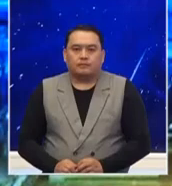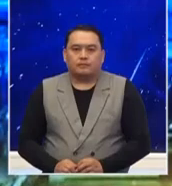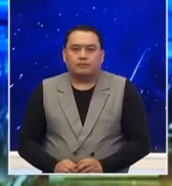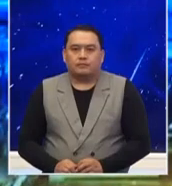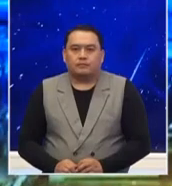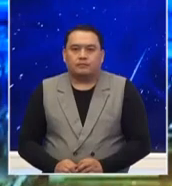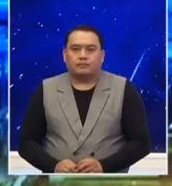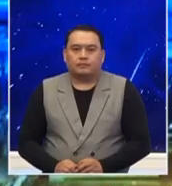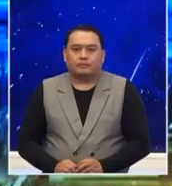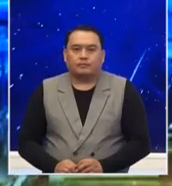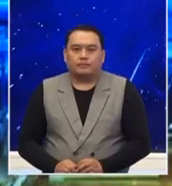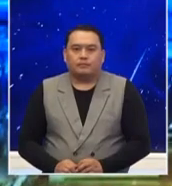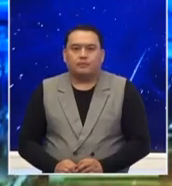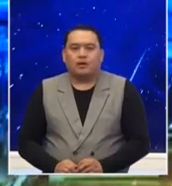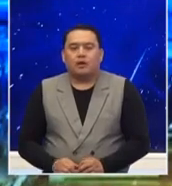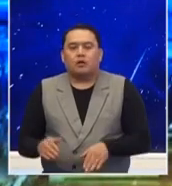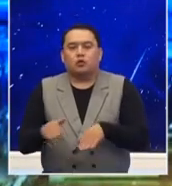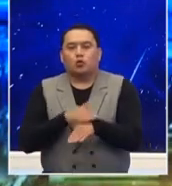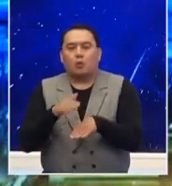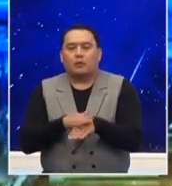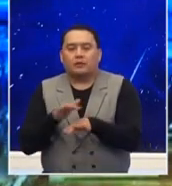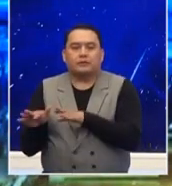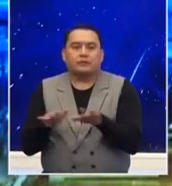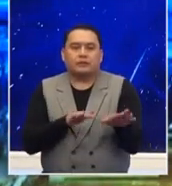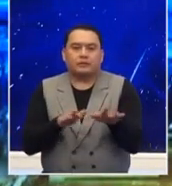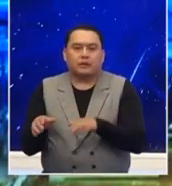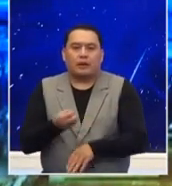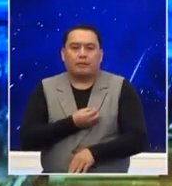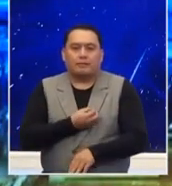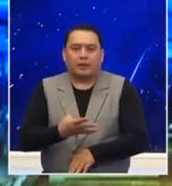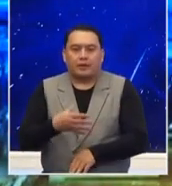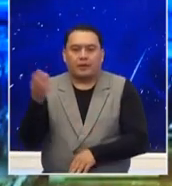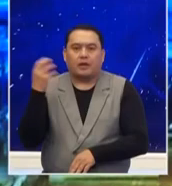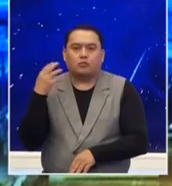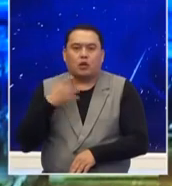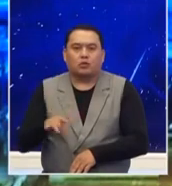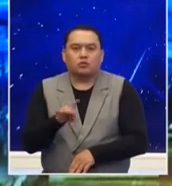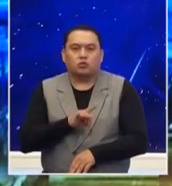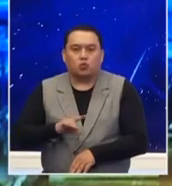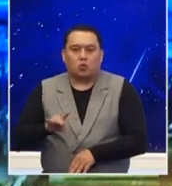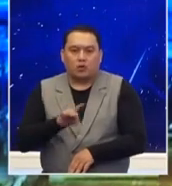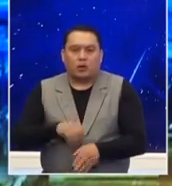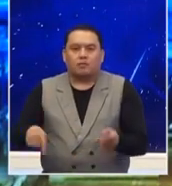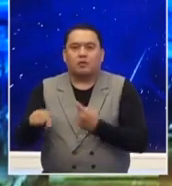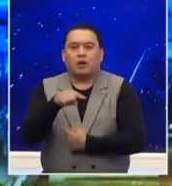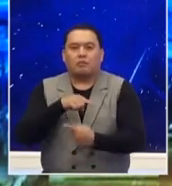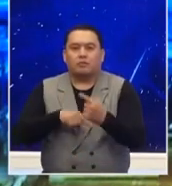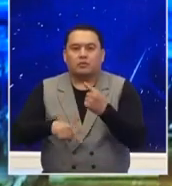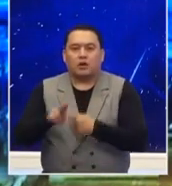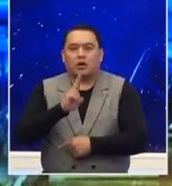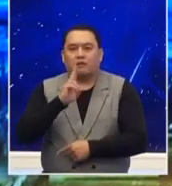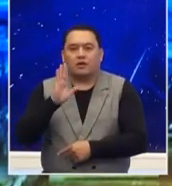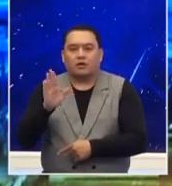Марафон добрых дел набирает обороты. На этот раз инициативу проявил меценат из Кирбулакского района Нуржан Нурлыбаев. Предприниматель